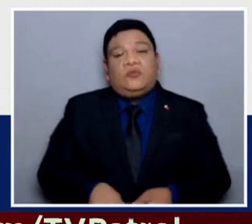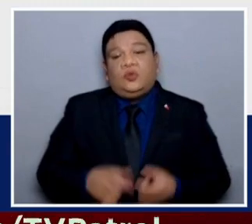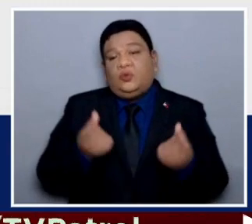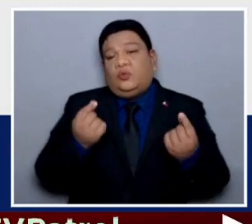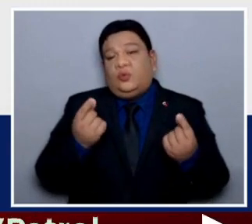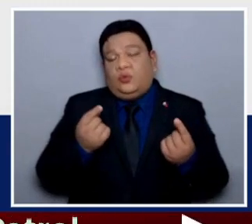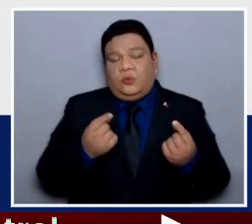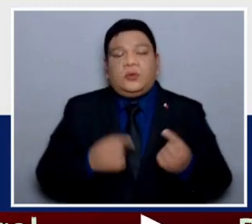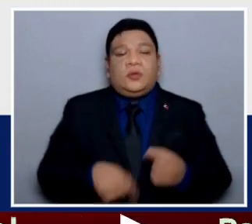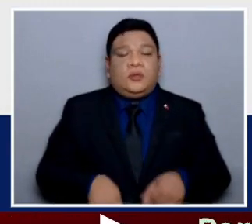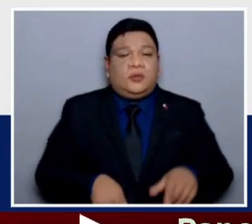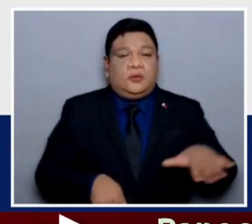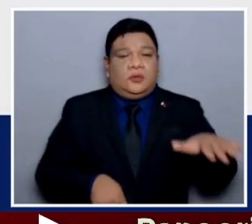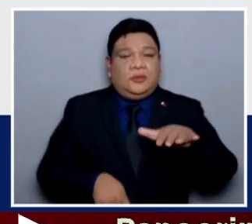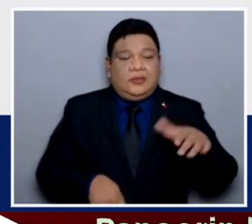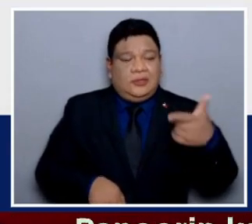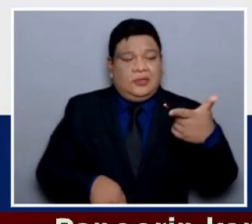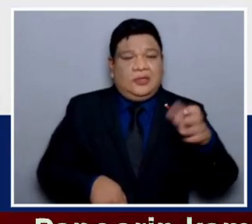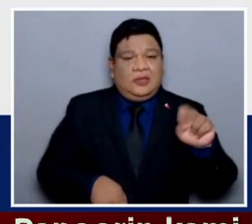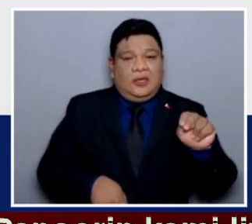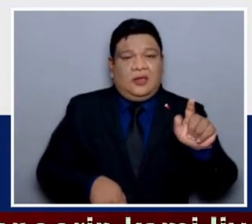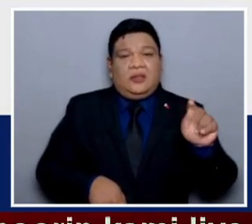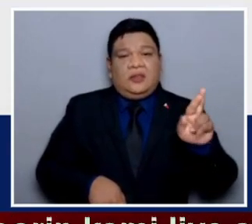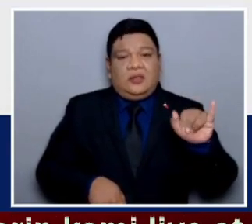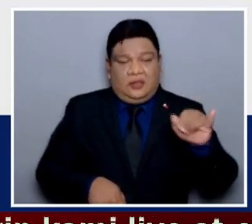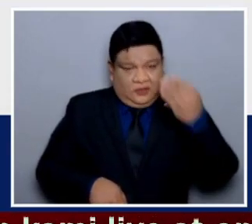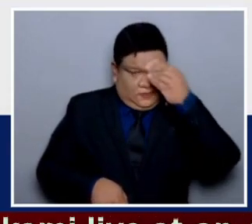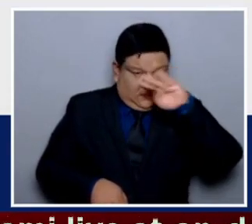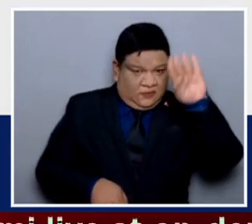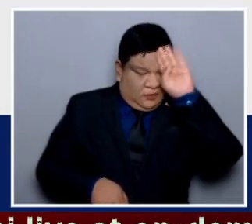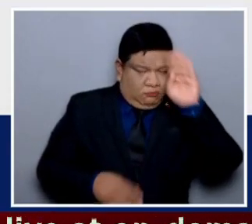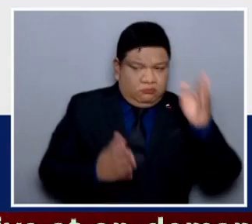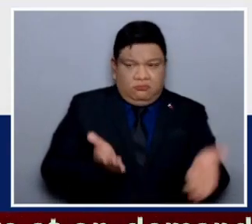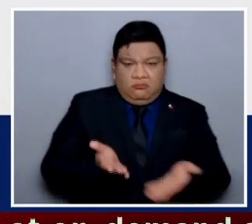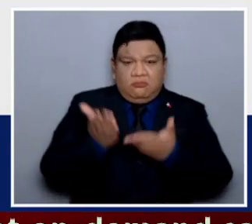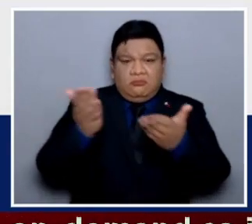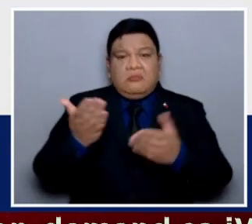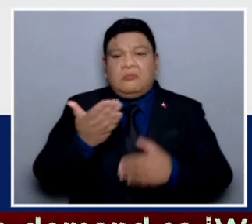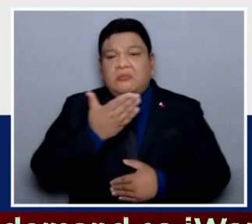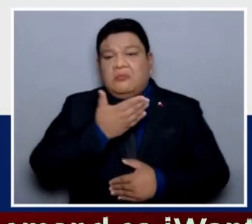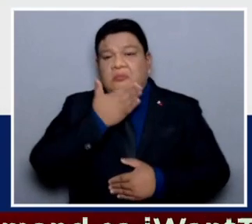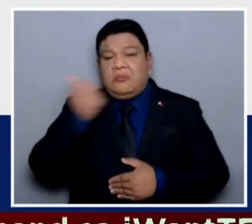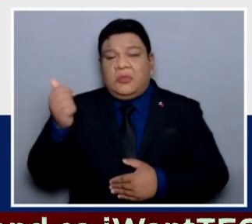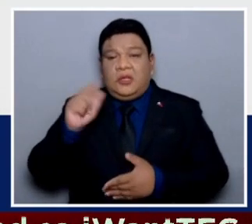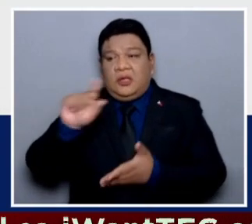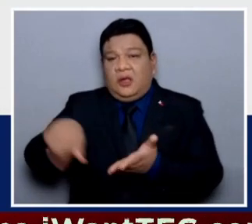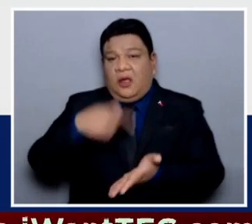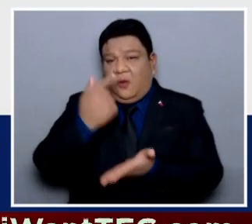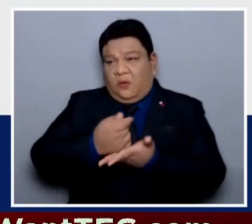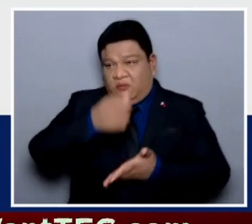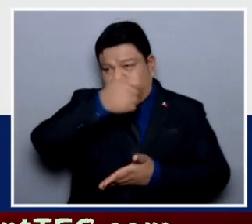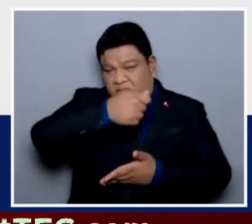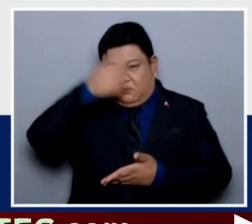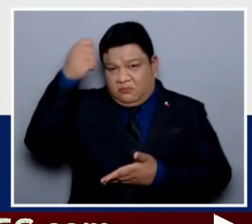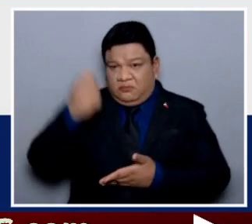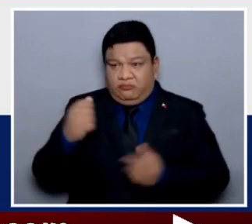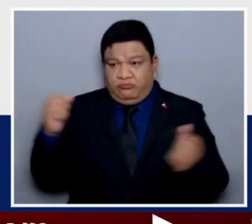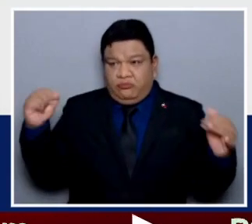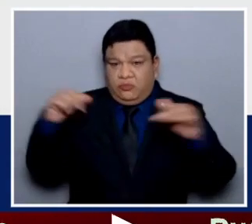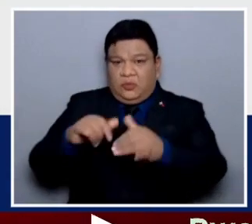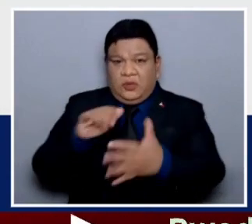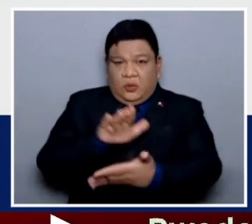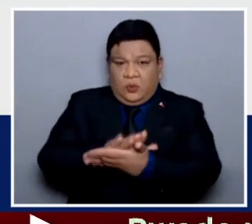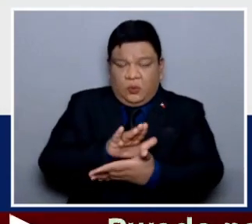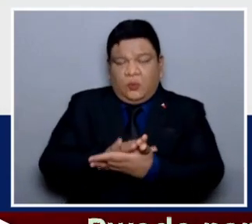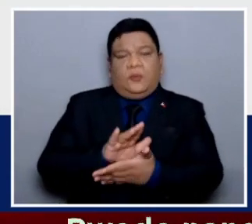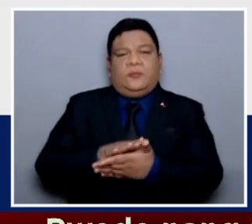ng City Health Office sa General Trias, Cavite na ipagpaliban na muna ang physical graduation, moving up ceremonies at iba